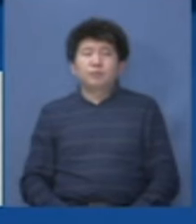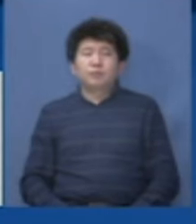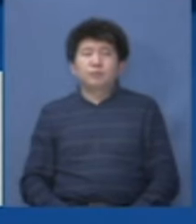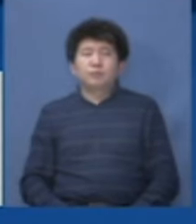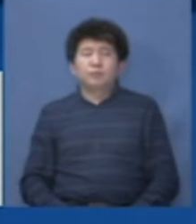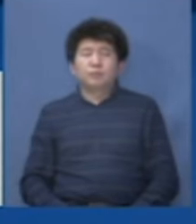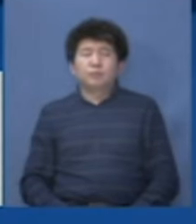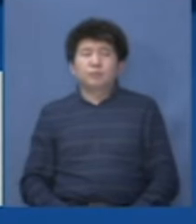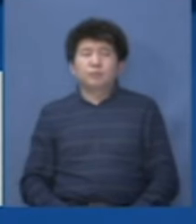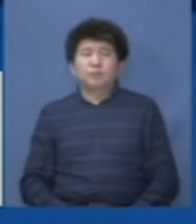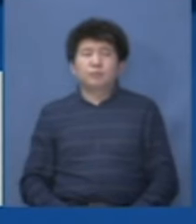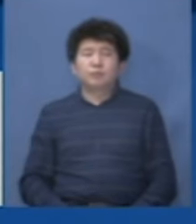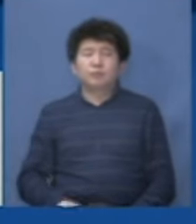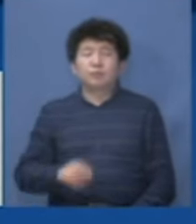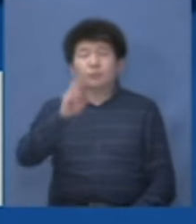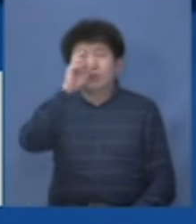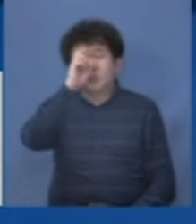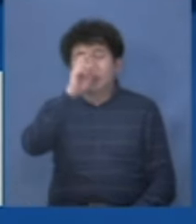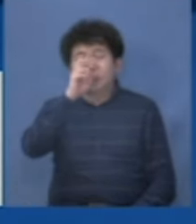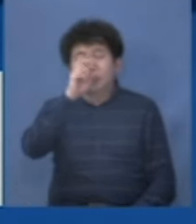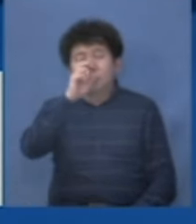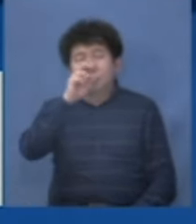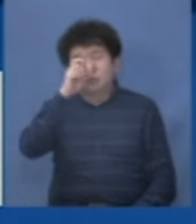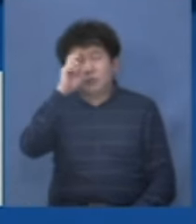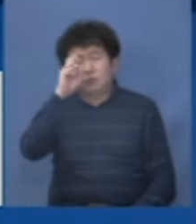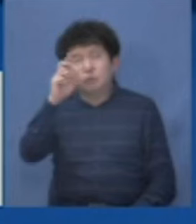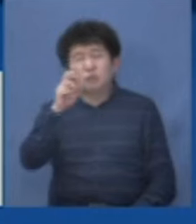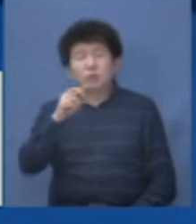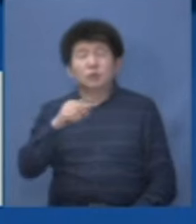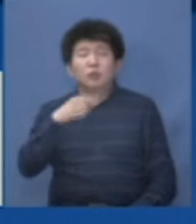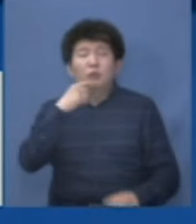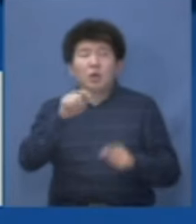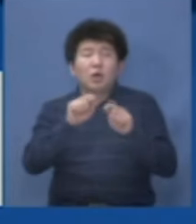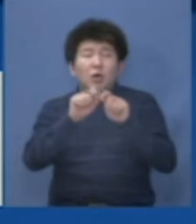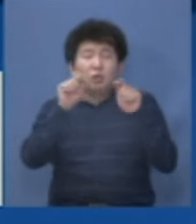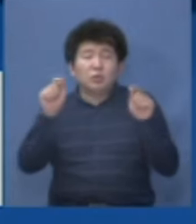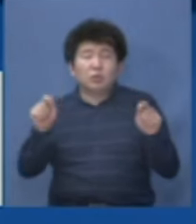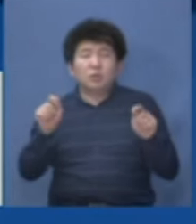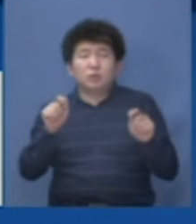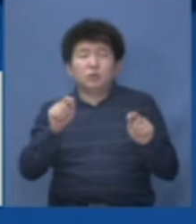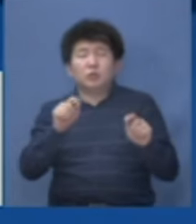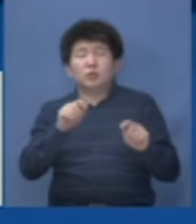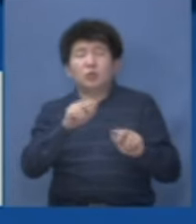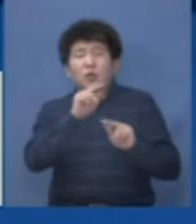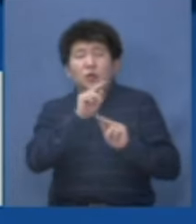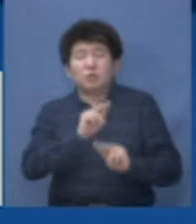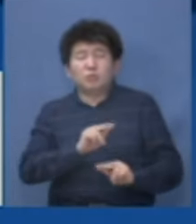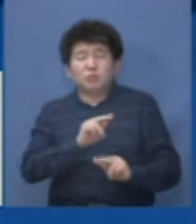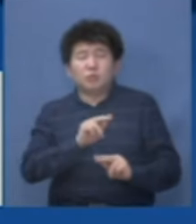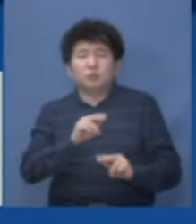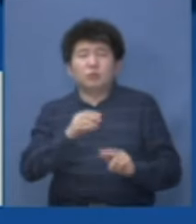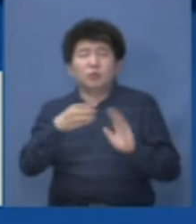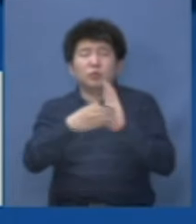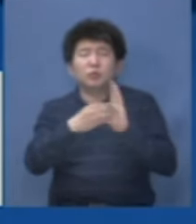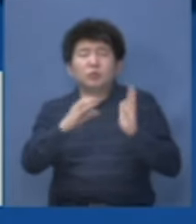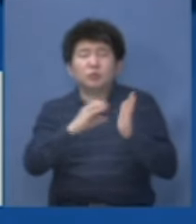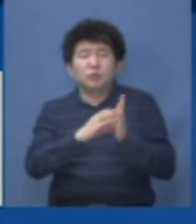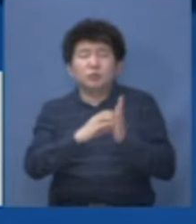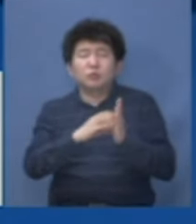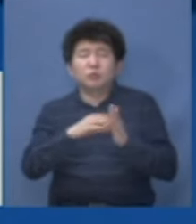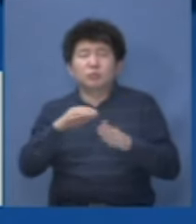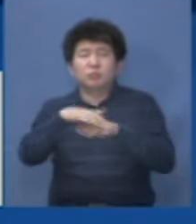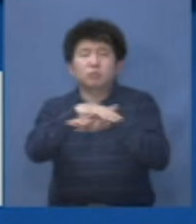Облыс орталығында гуманитарлық көмек жинауға арналған бірнеше пункт жұмыс істеуде. Шығыстағы ағайын бір кісідей